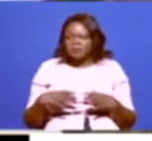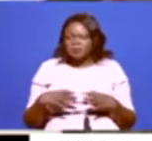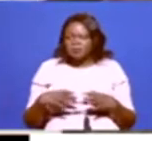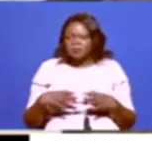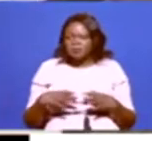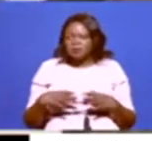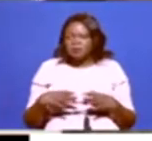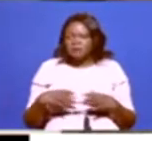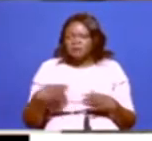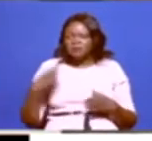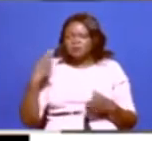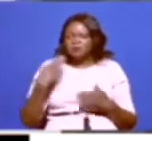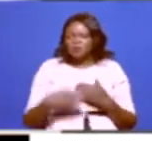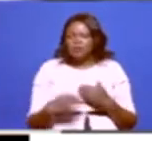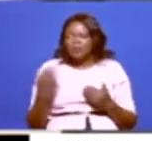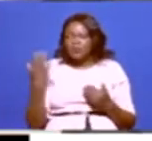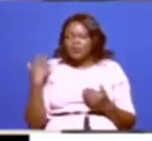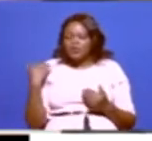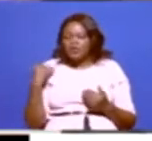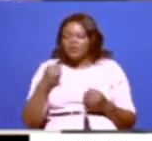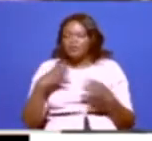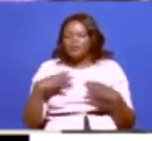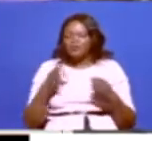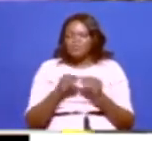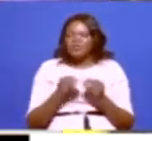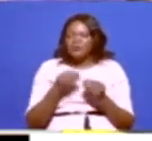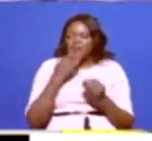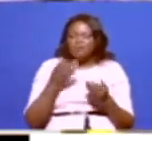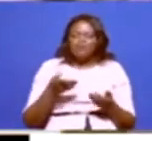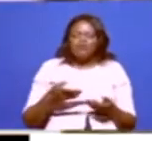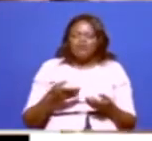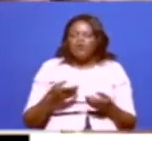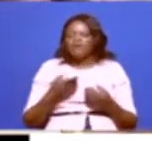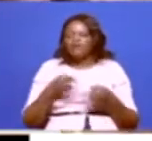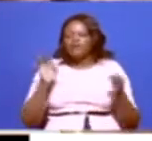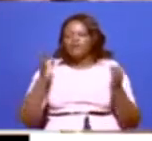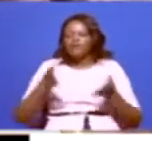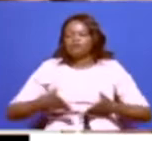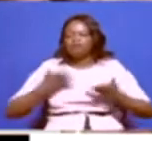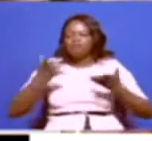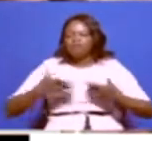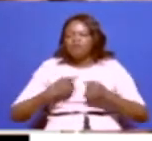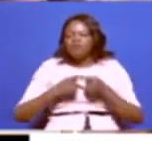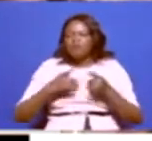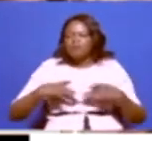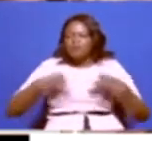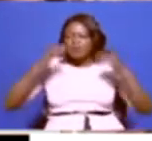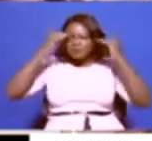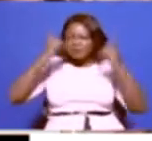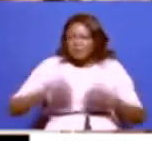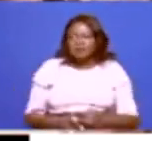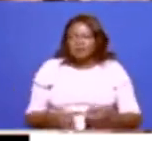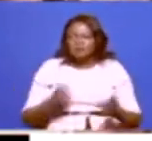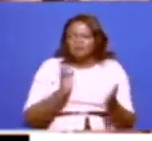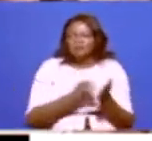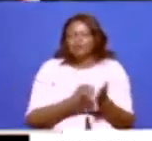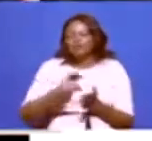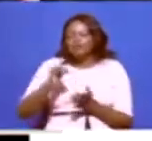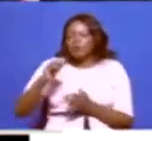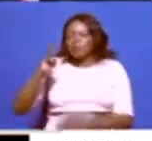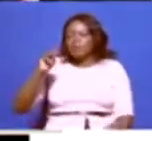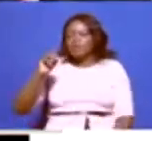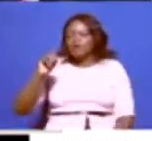kusubua mkutano. Watu akila mtu ajieleze kwa wananchi, wananchi wataamua. In Machakos County, Mavoko Member of Parliament